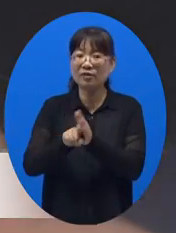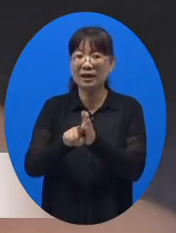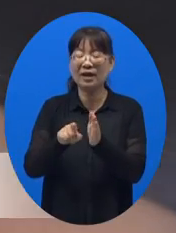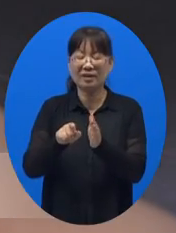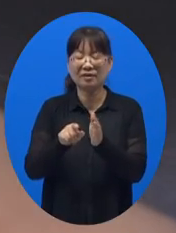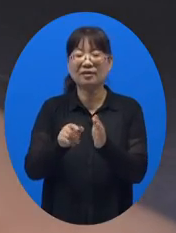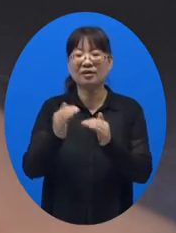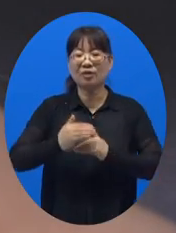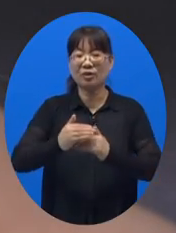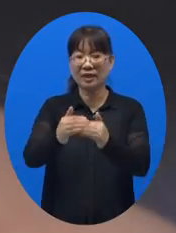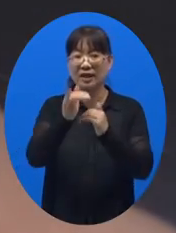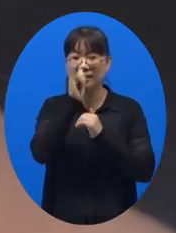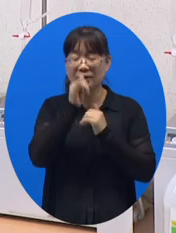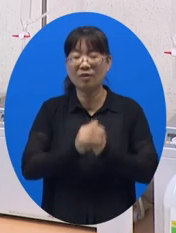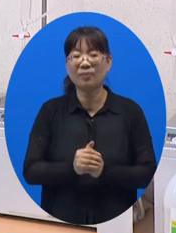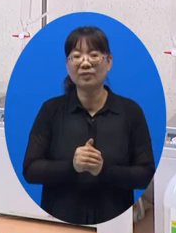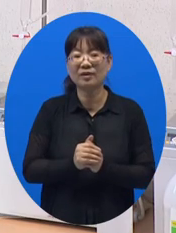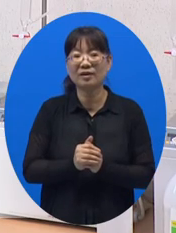밟고 있습니다.